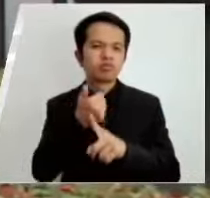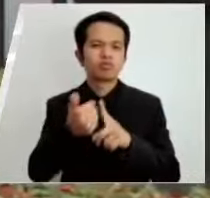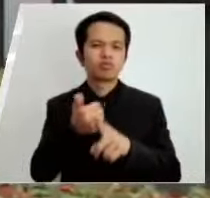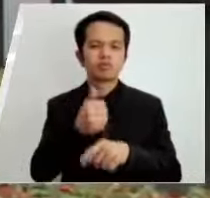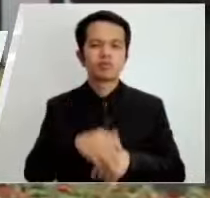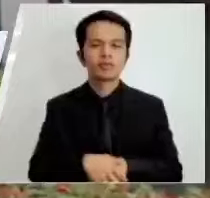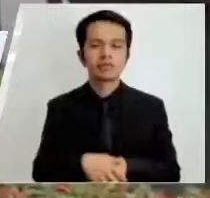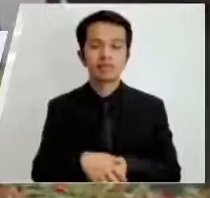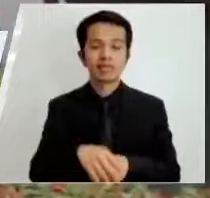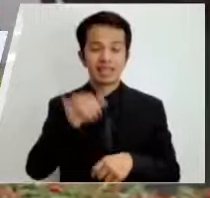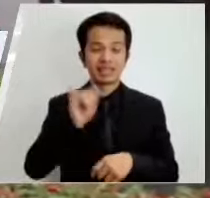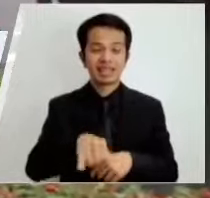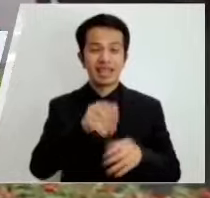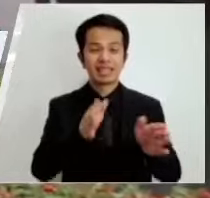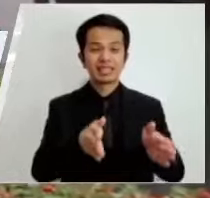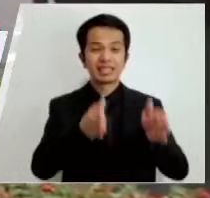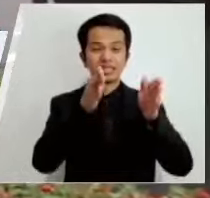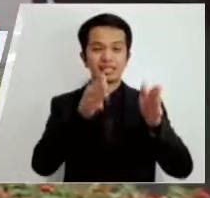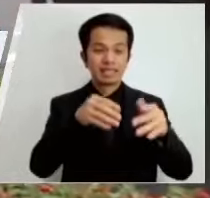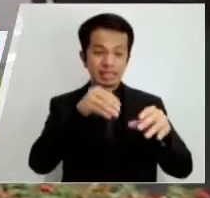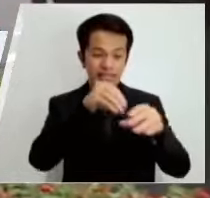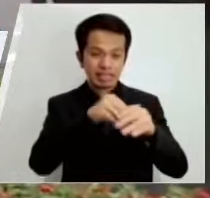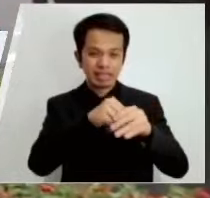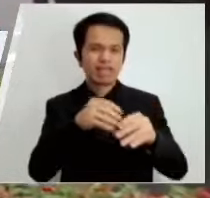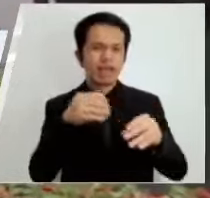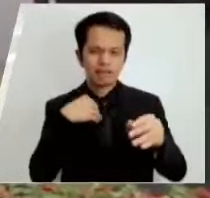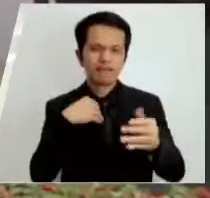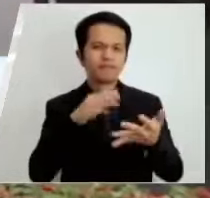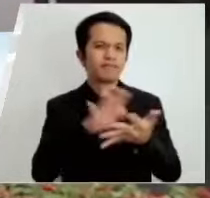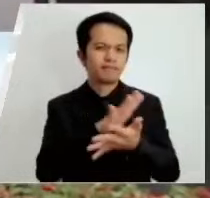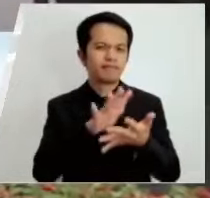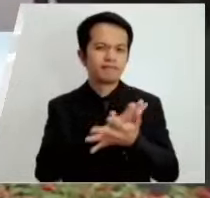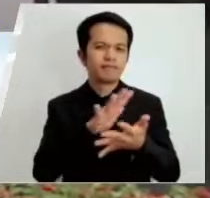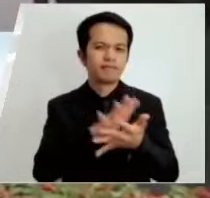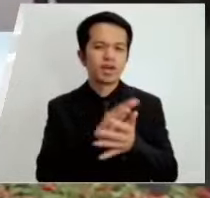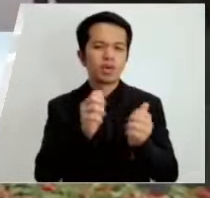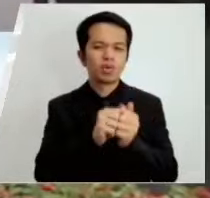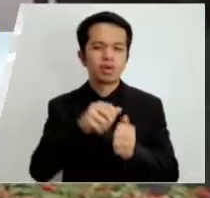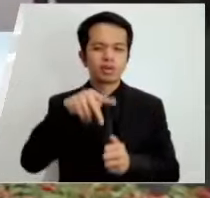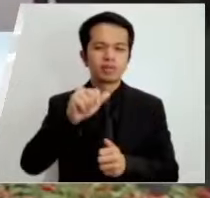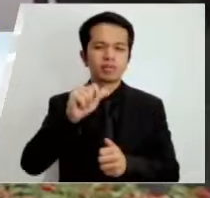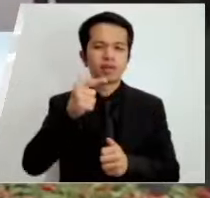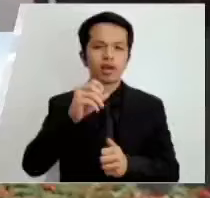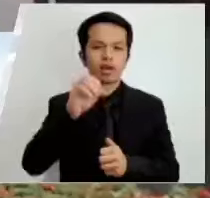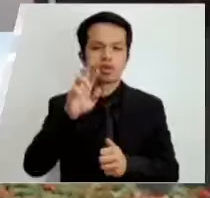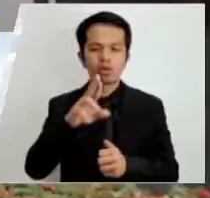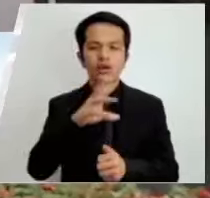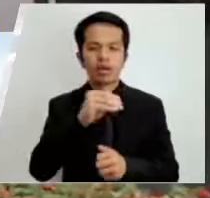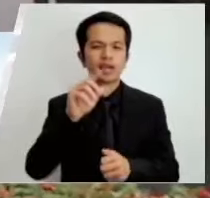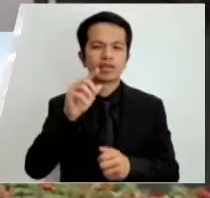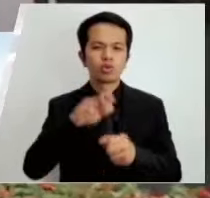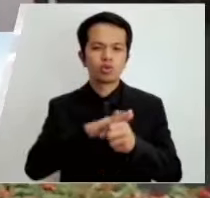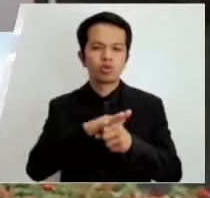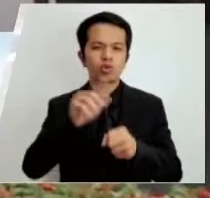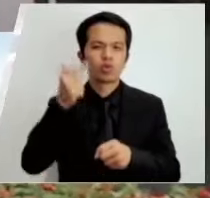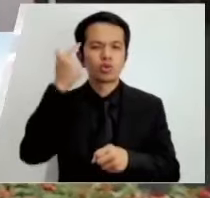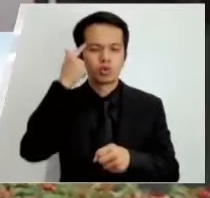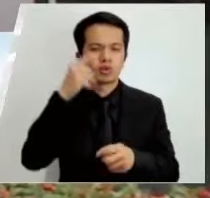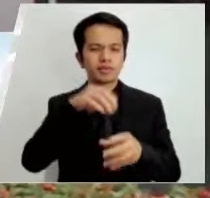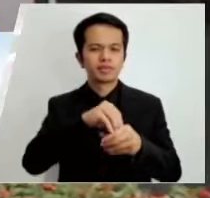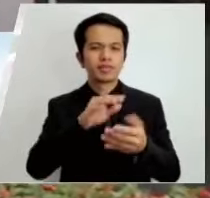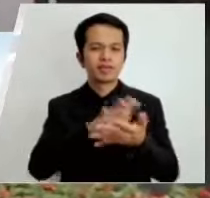ito, legal, may mga papeles ano, with the PAGCOR and of course sa local government may mga papeles siya.